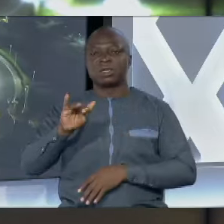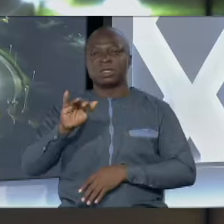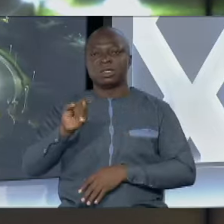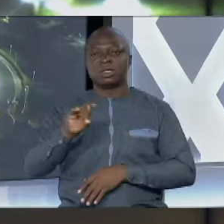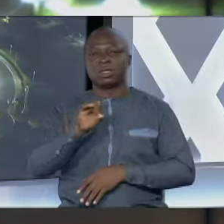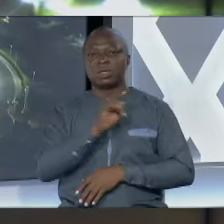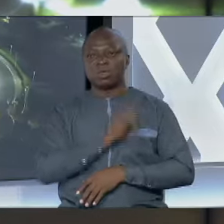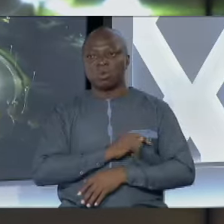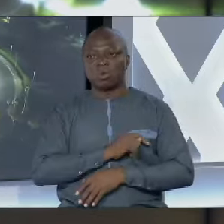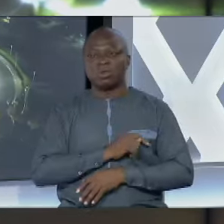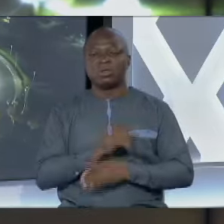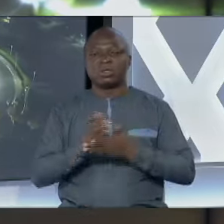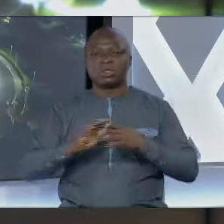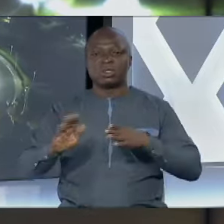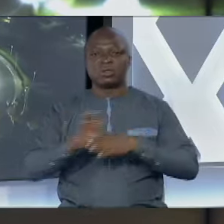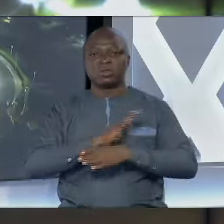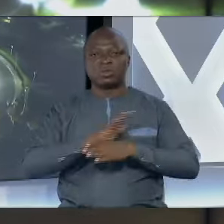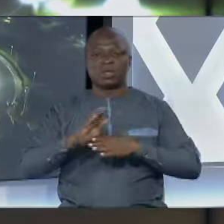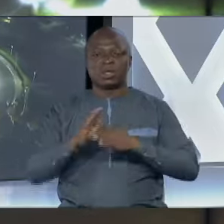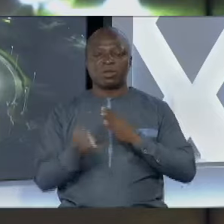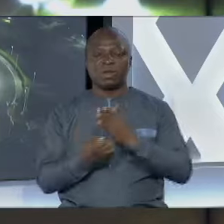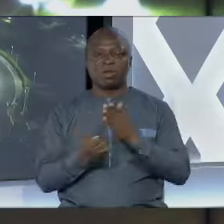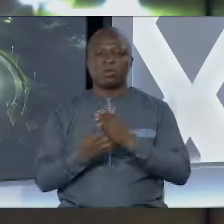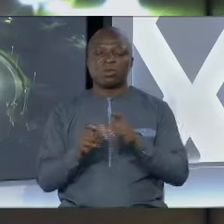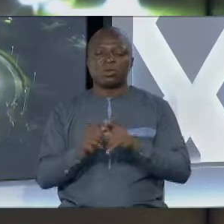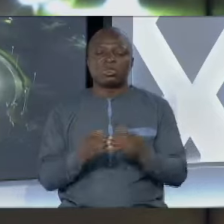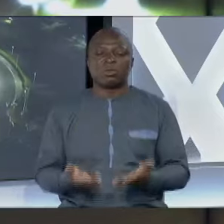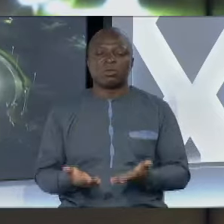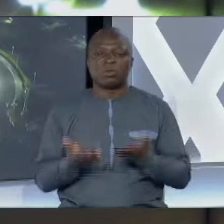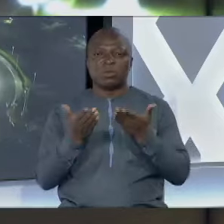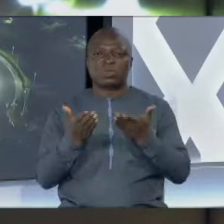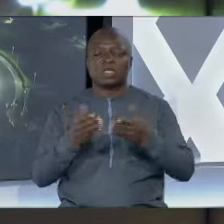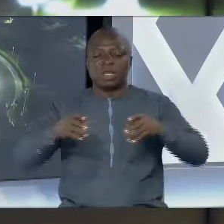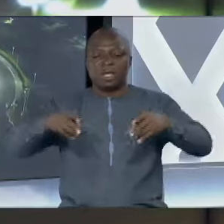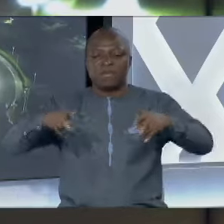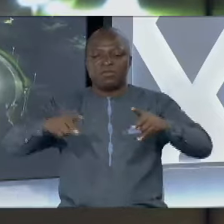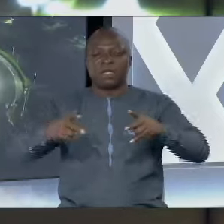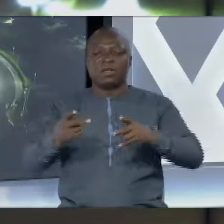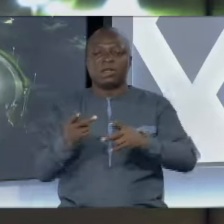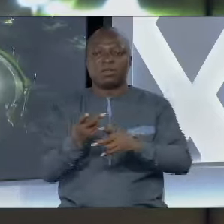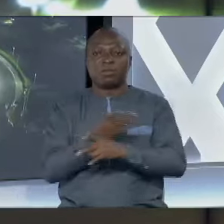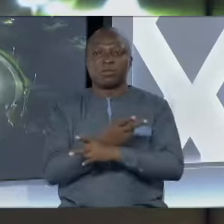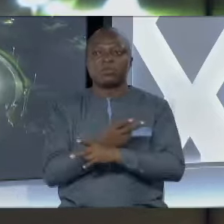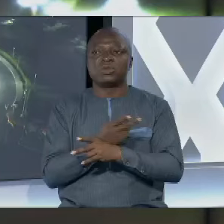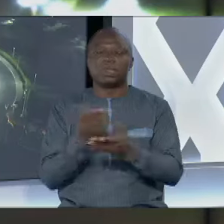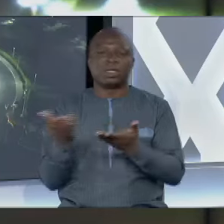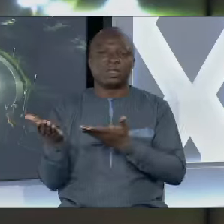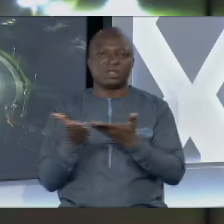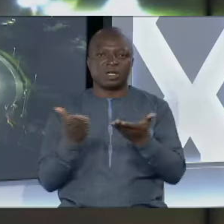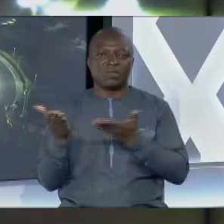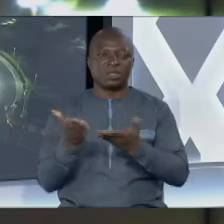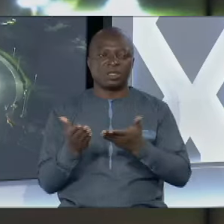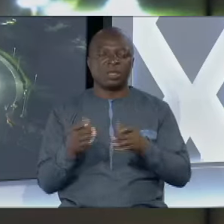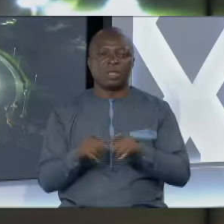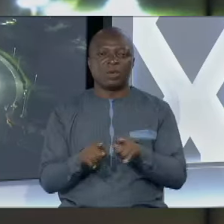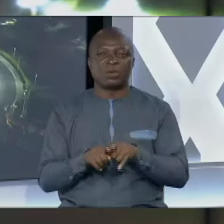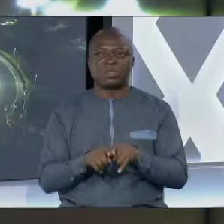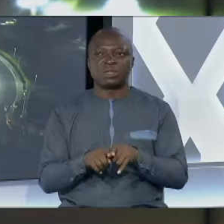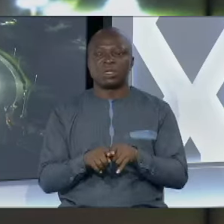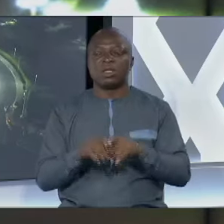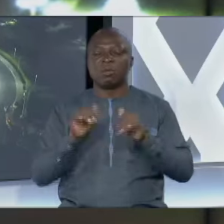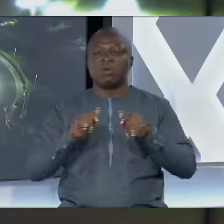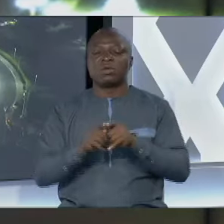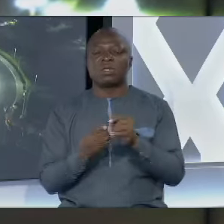Les opérateurs économiques pourront ainsi y proposer et vendre leurs produits et services. Et ainsi, ils